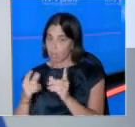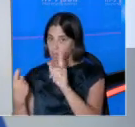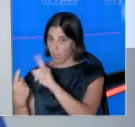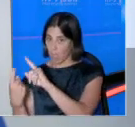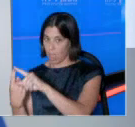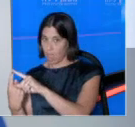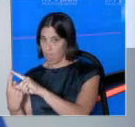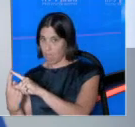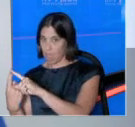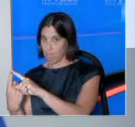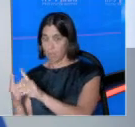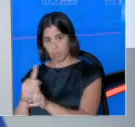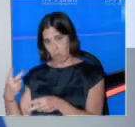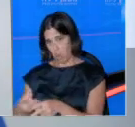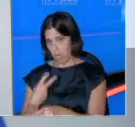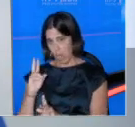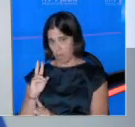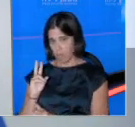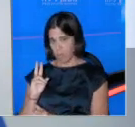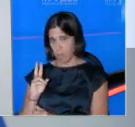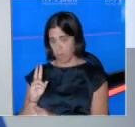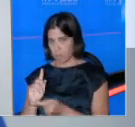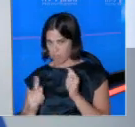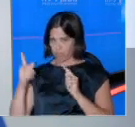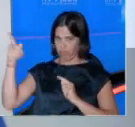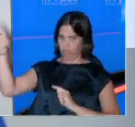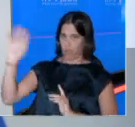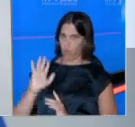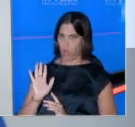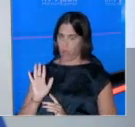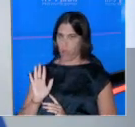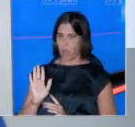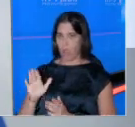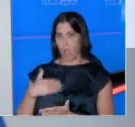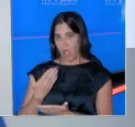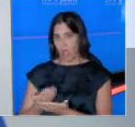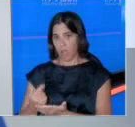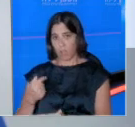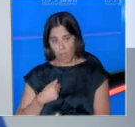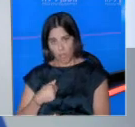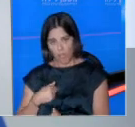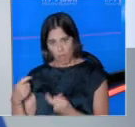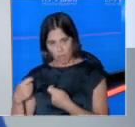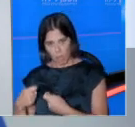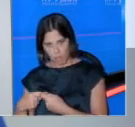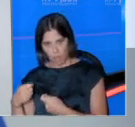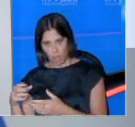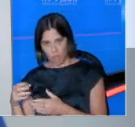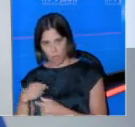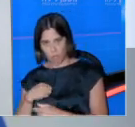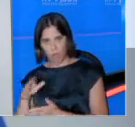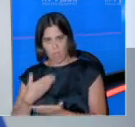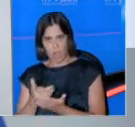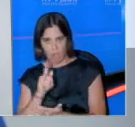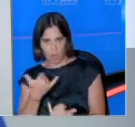אחת, לא שגרתית, מרחיקת לכת, זו הצעה שאני וחבריי ראשי סיעות הימין הצענו